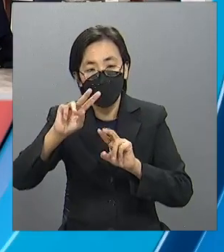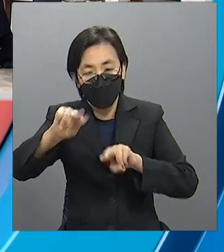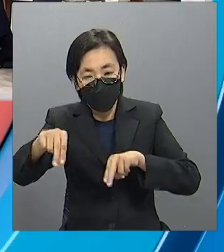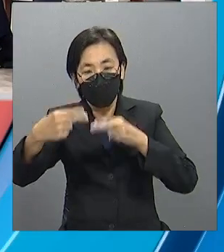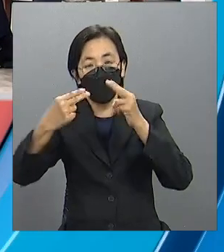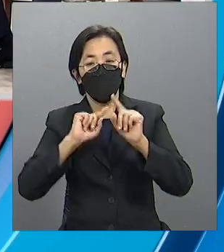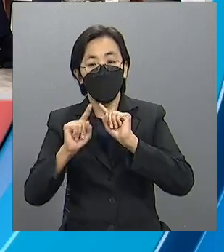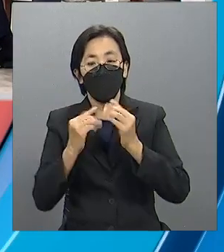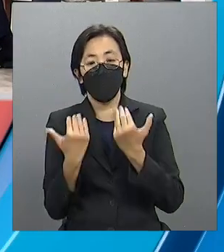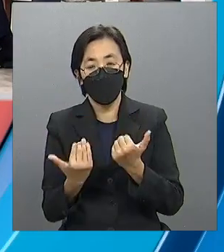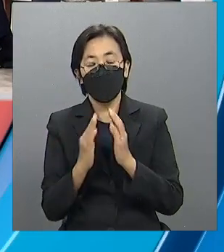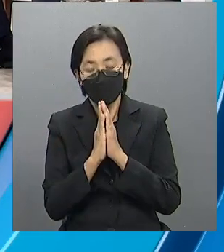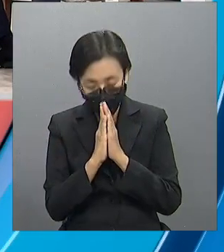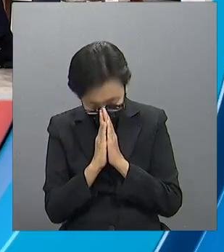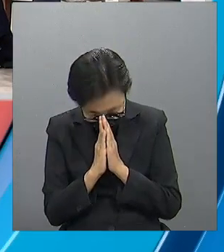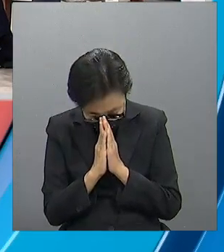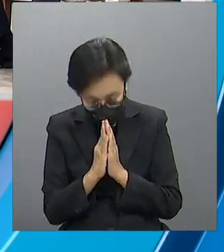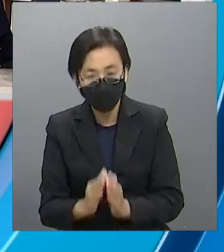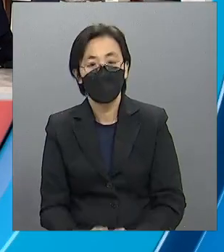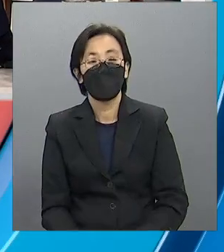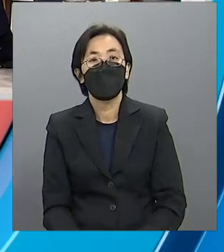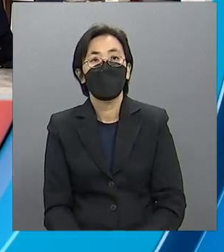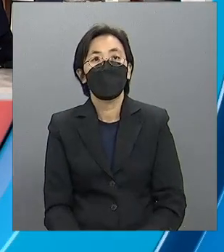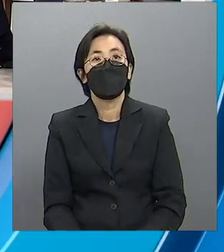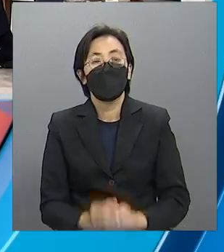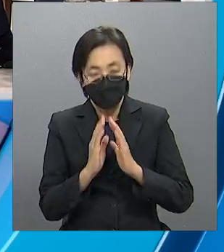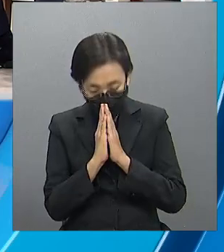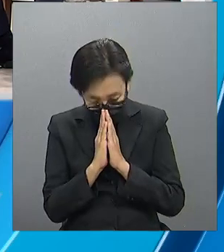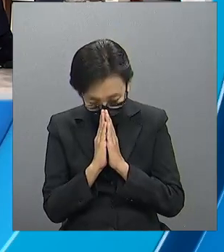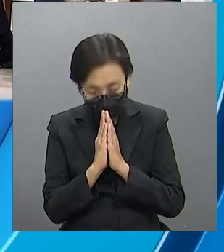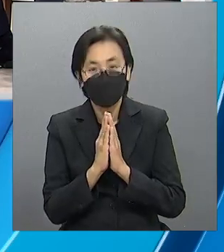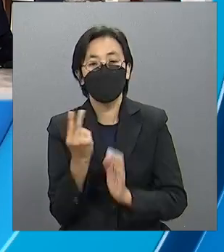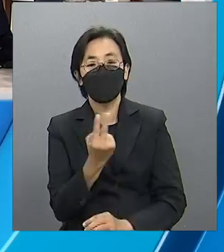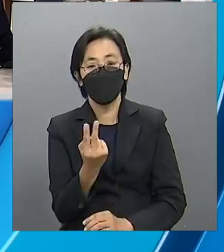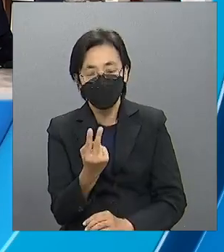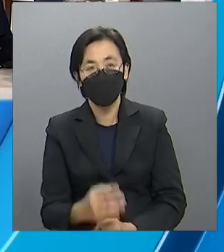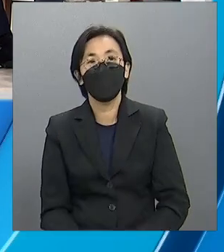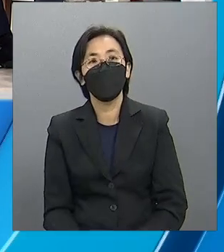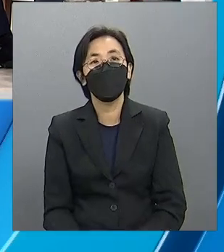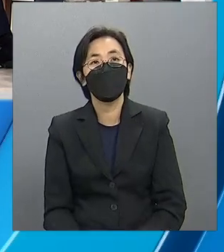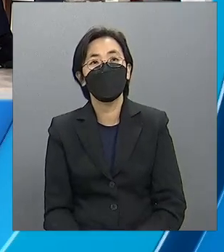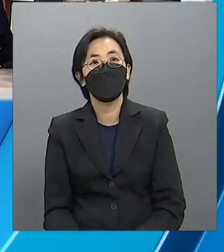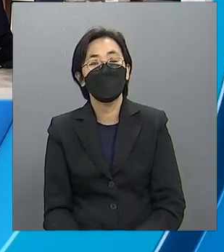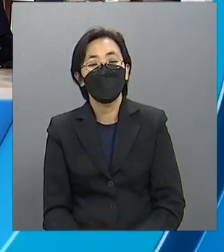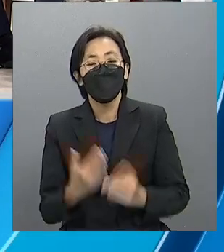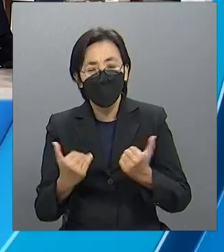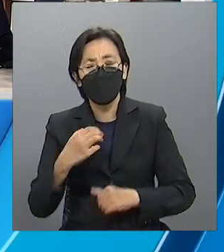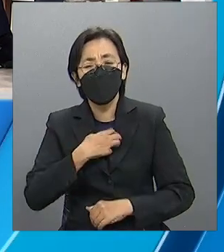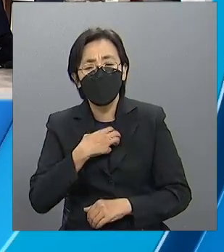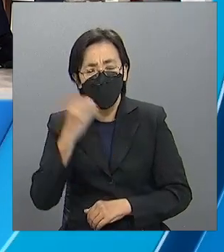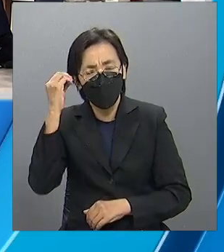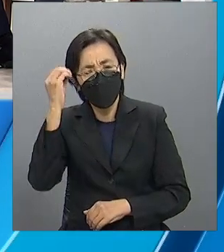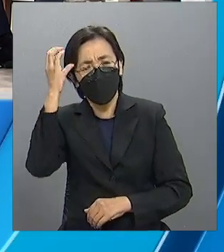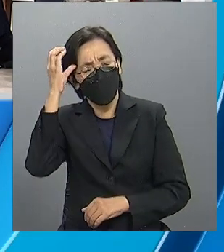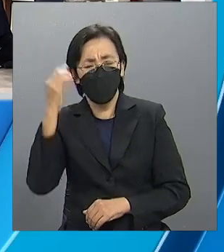สวัสีครัสวดีครบ Shopสวัีครัท่านรพมคกัวนนี้ ขอความรู้หน่อยนะคร